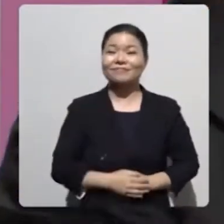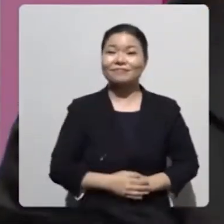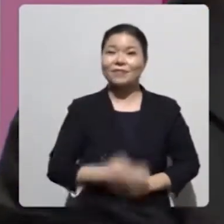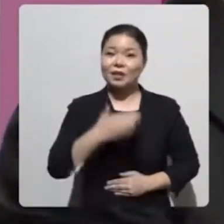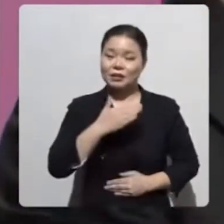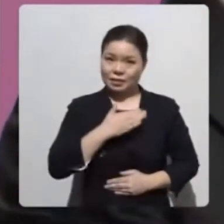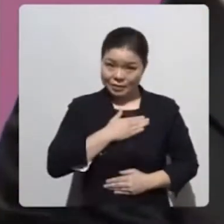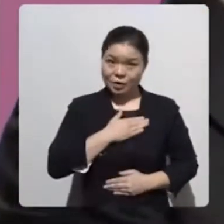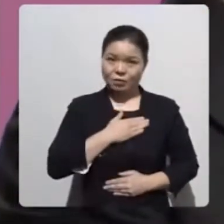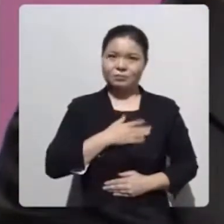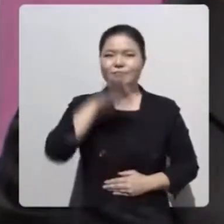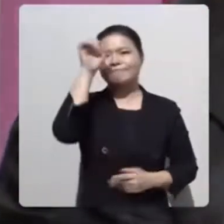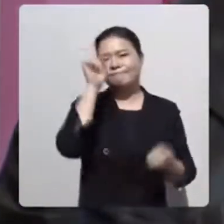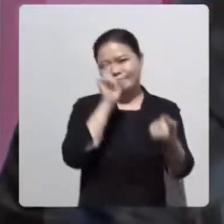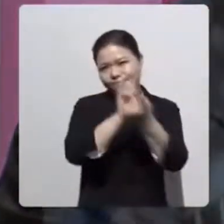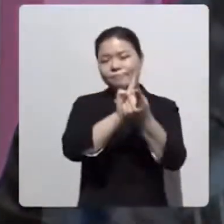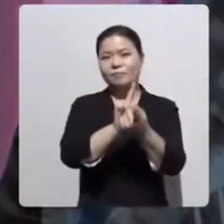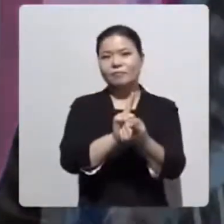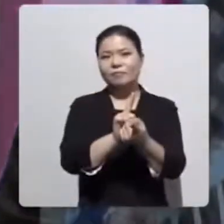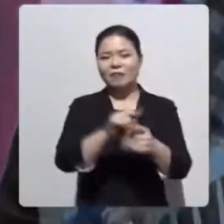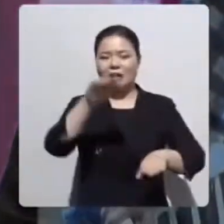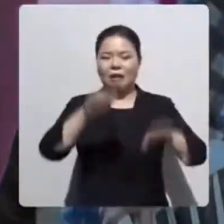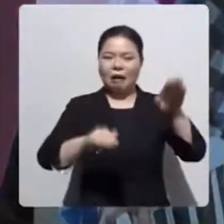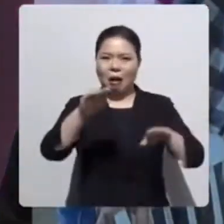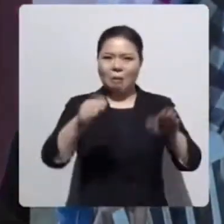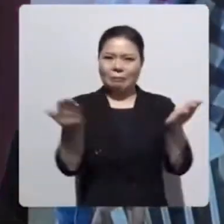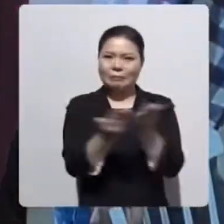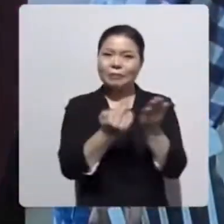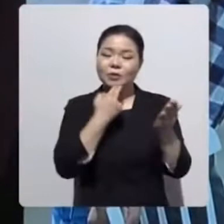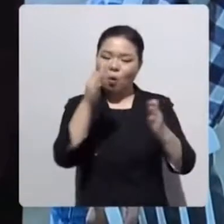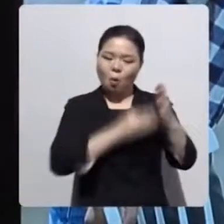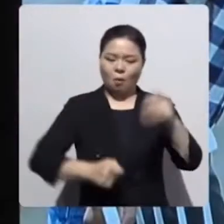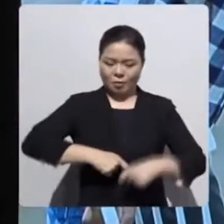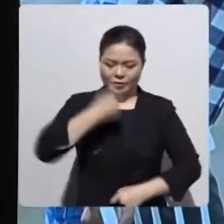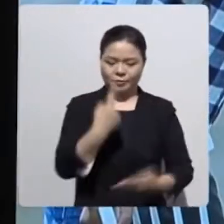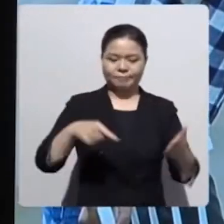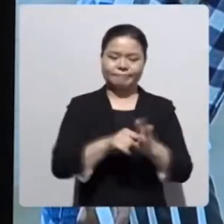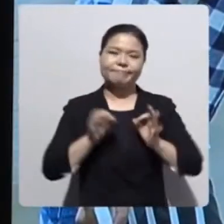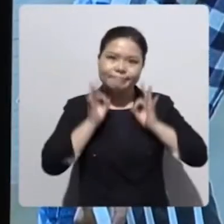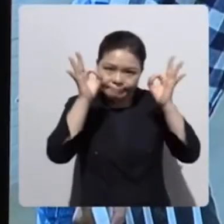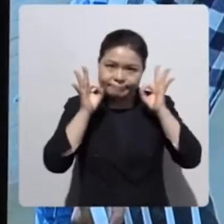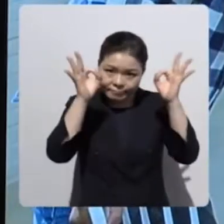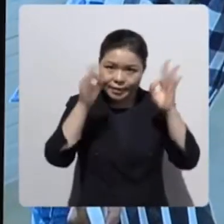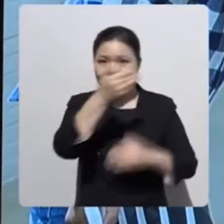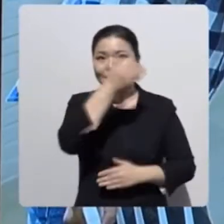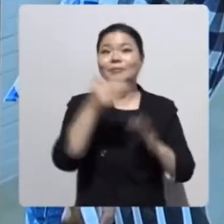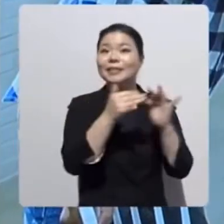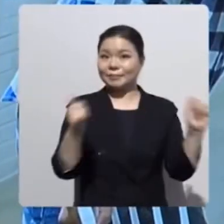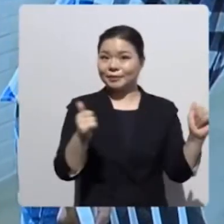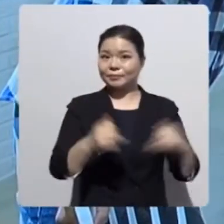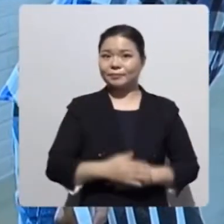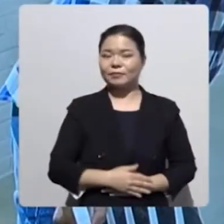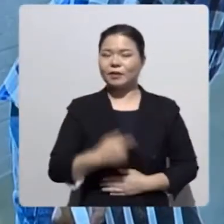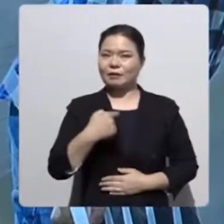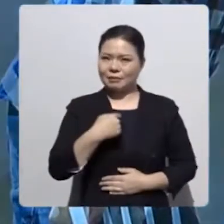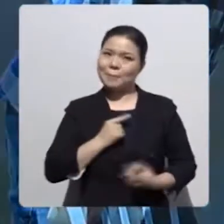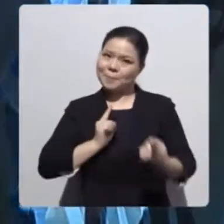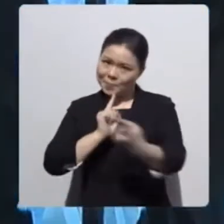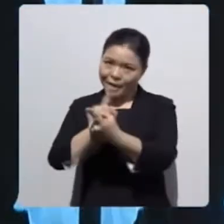저는 보았습니다. 불공정에 맞서 공정의 가치를 다시 세우는 젊은이들을. 저는